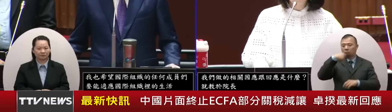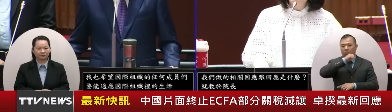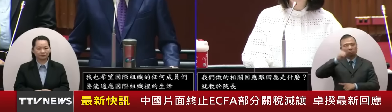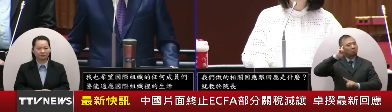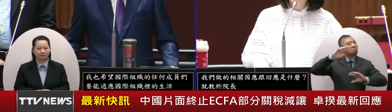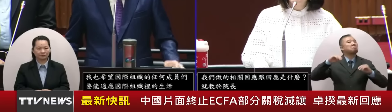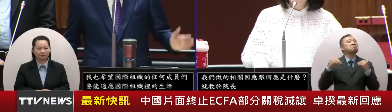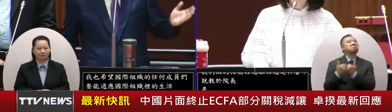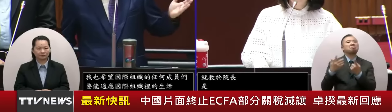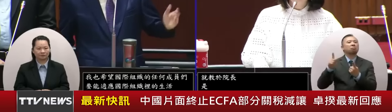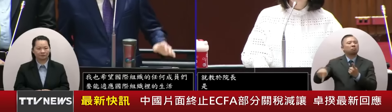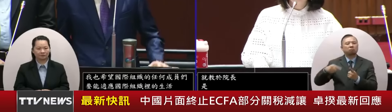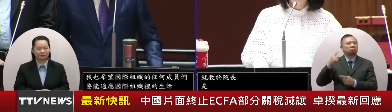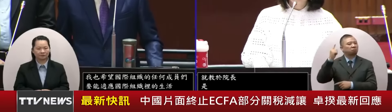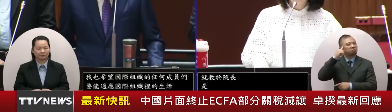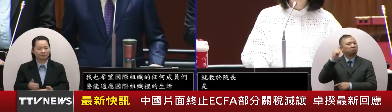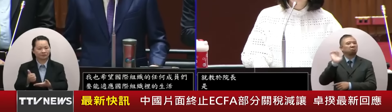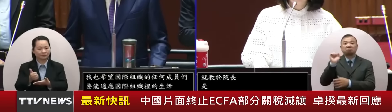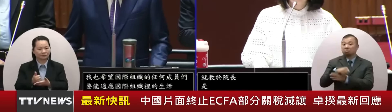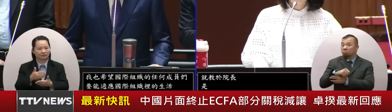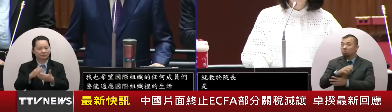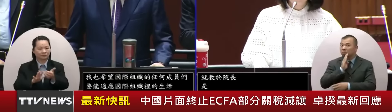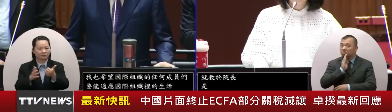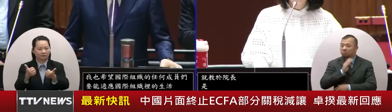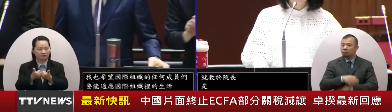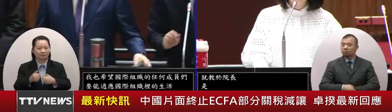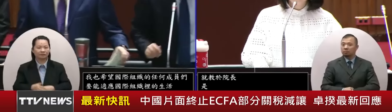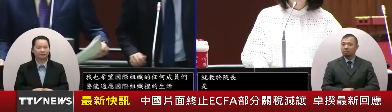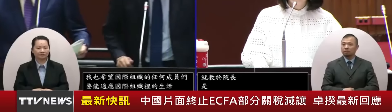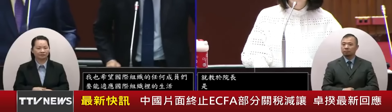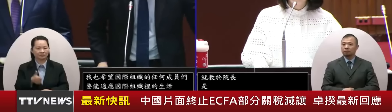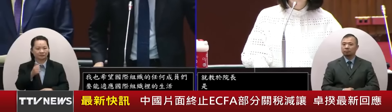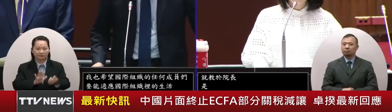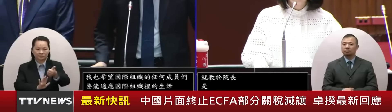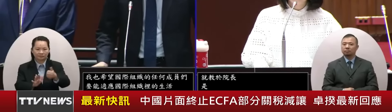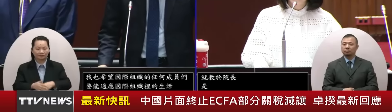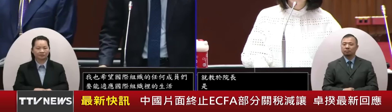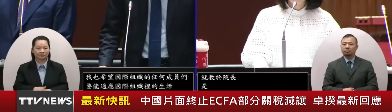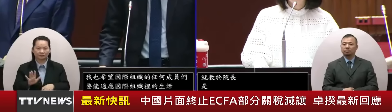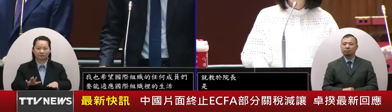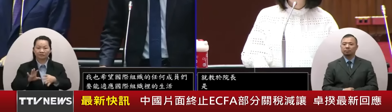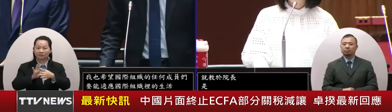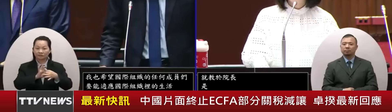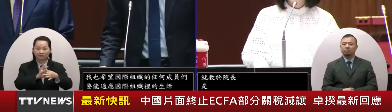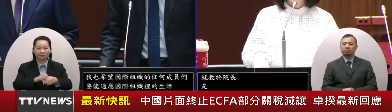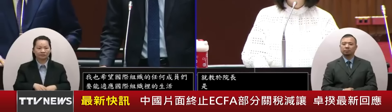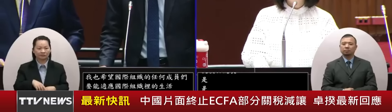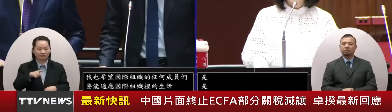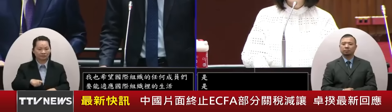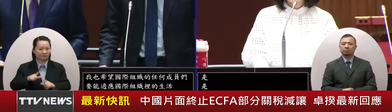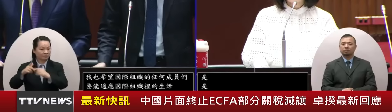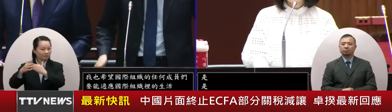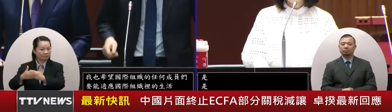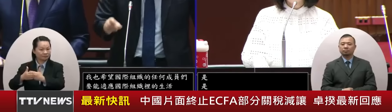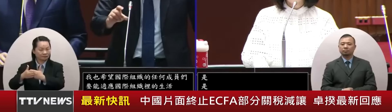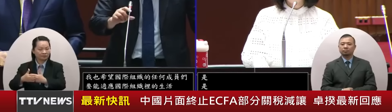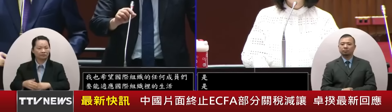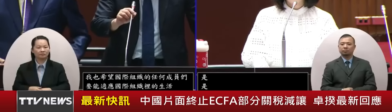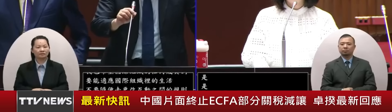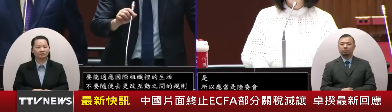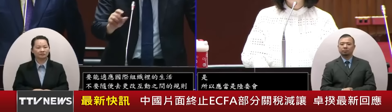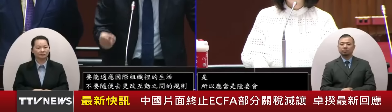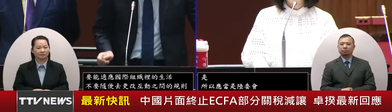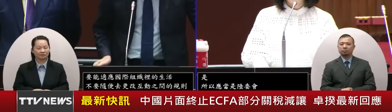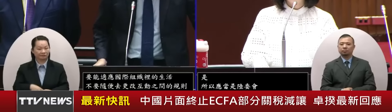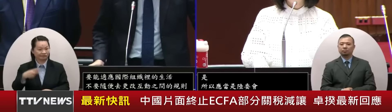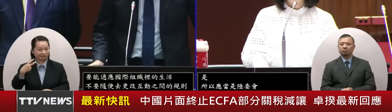嘛，是吗？ 请陆委会。 是，主委。谢谢委员。有关于这次中国大陆